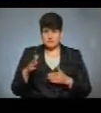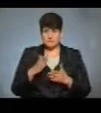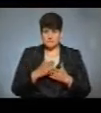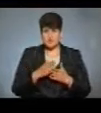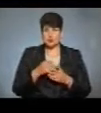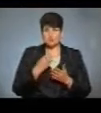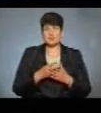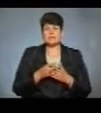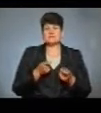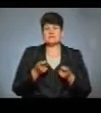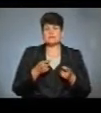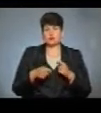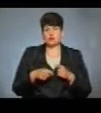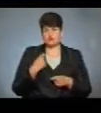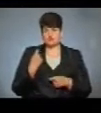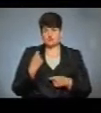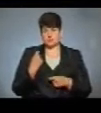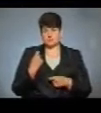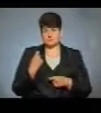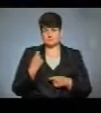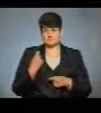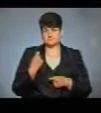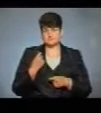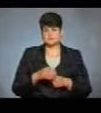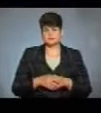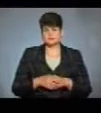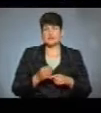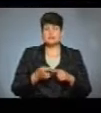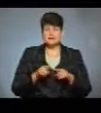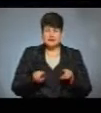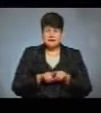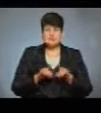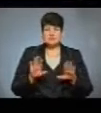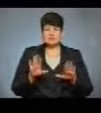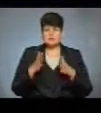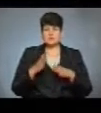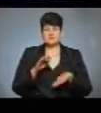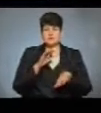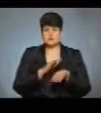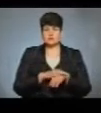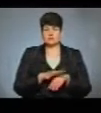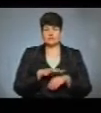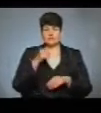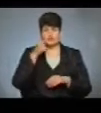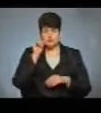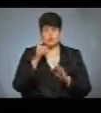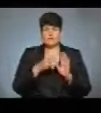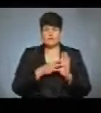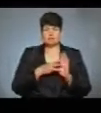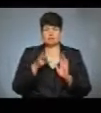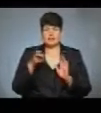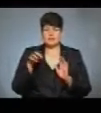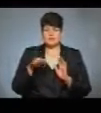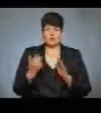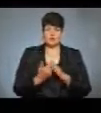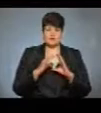адміністративного правопорушення, яке передбачено адміністративним кодексом. Такий же випадок спостерігачі «Опори» зафіксували вчора, 8 липня, на вулиці Новий